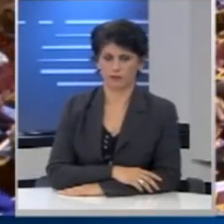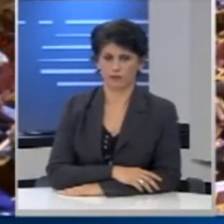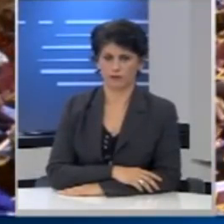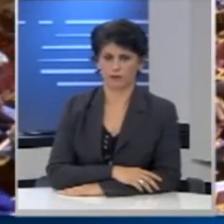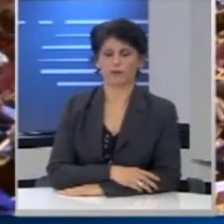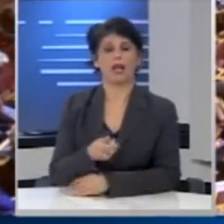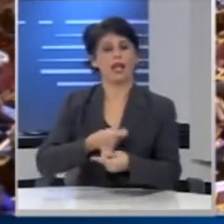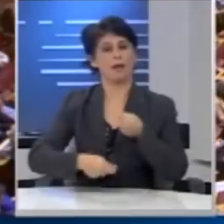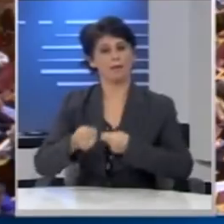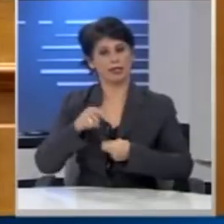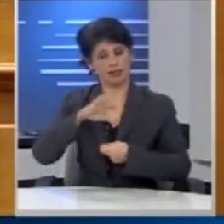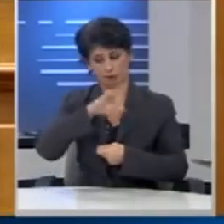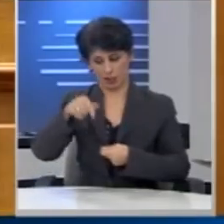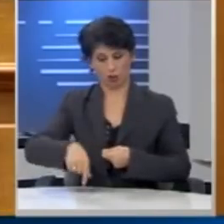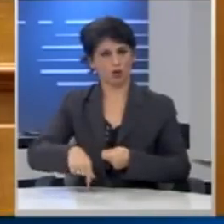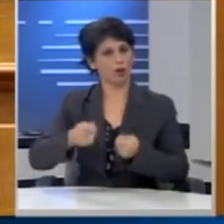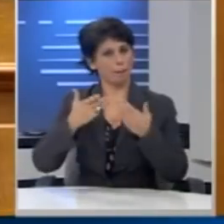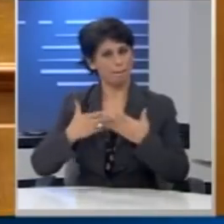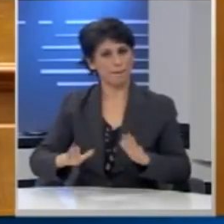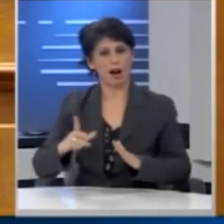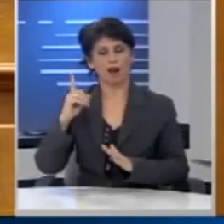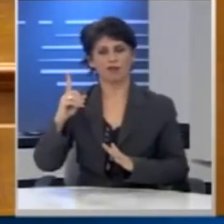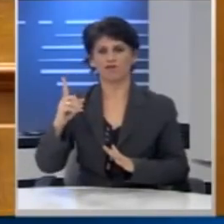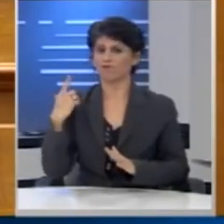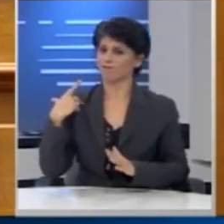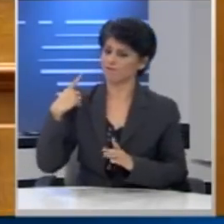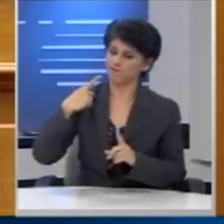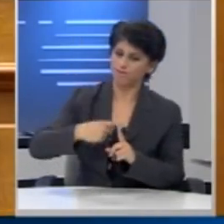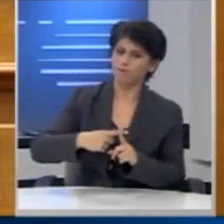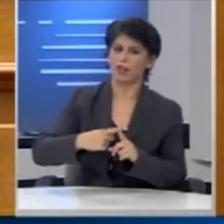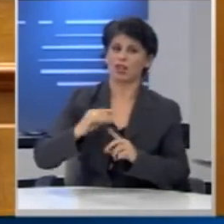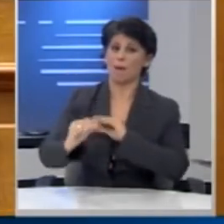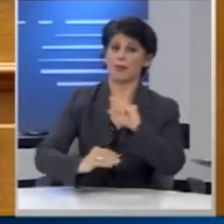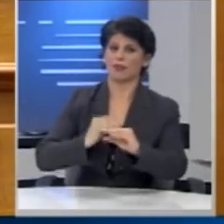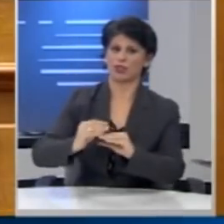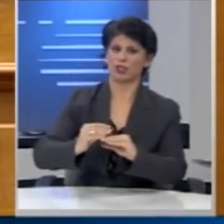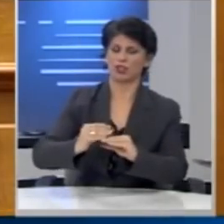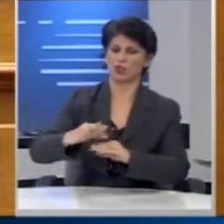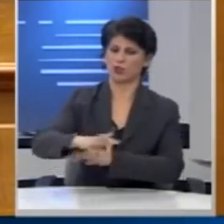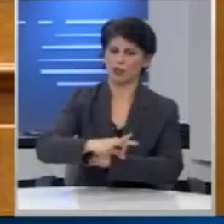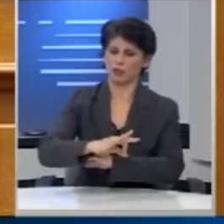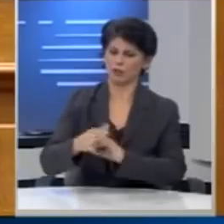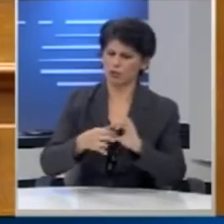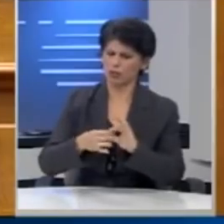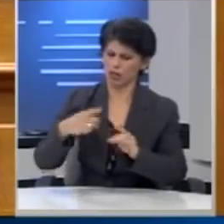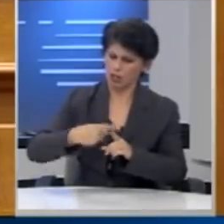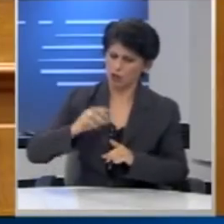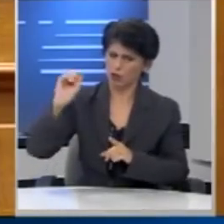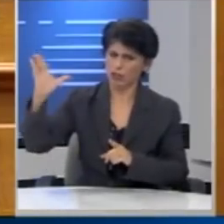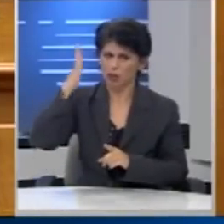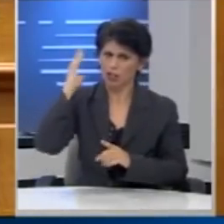Η επιχείρηση έχει ήδη εκπονήσει ένα φιλόδοξο επενδυτικό πλάνο με τη συνέργεια ελληνικών και ξένων